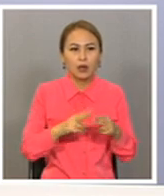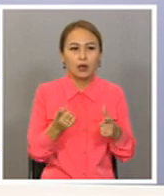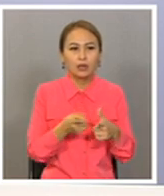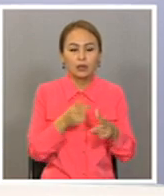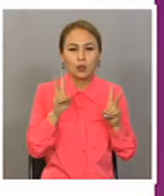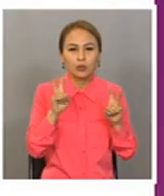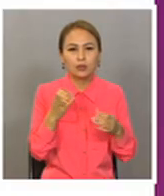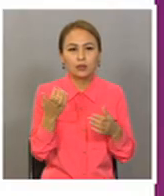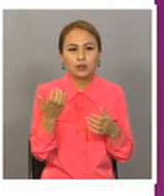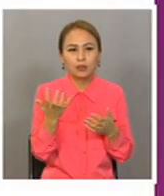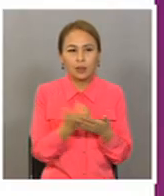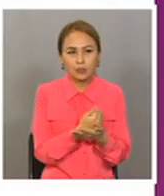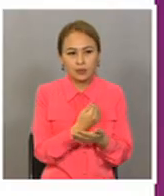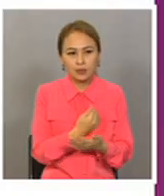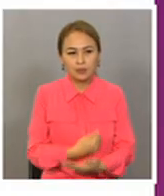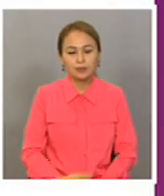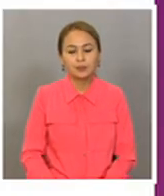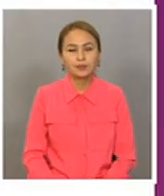табыңыз.